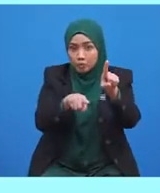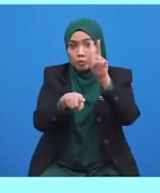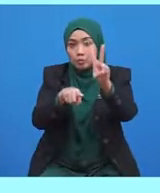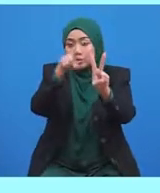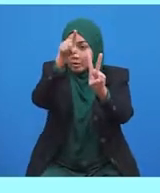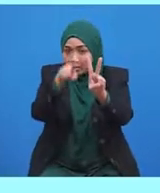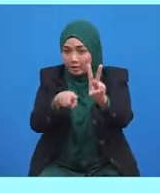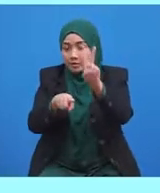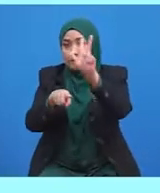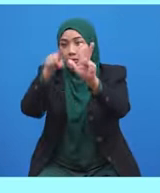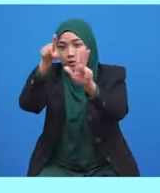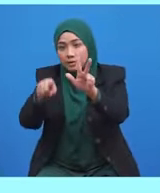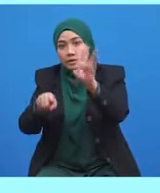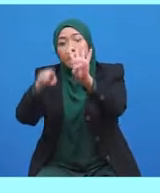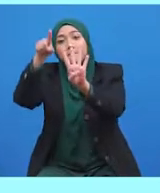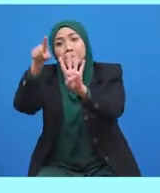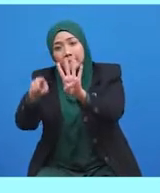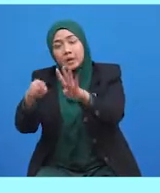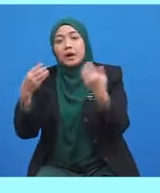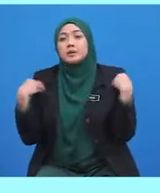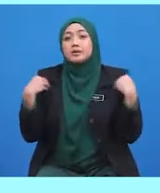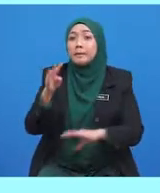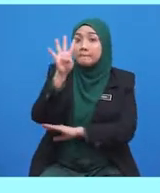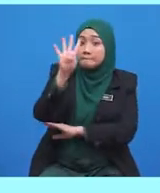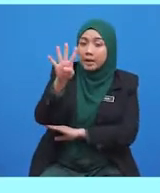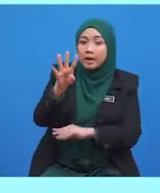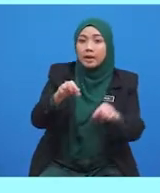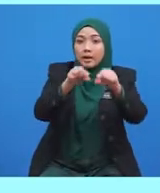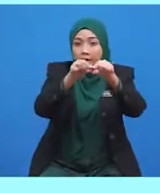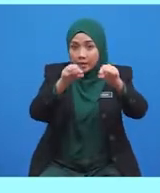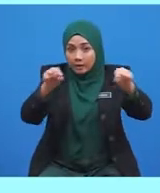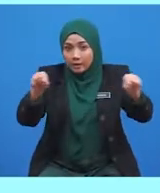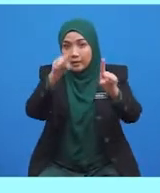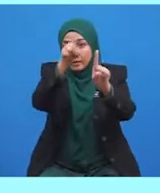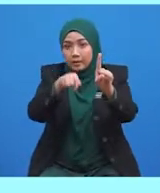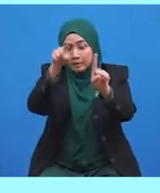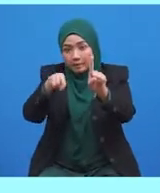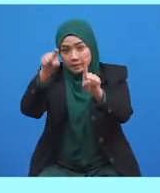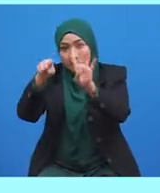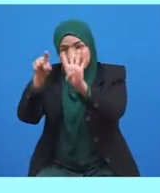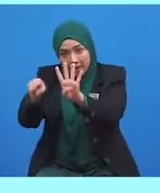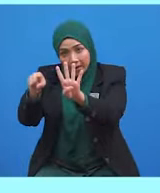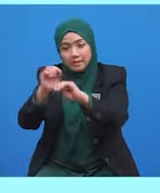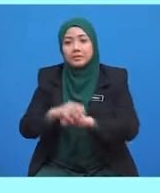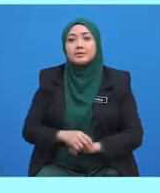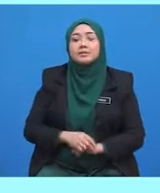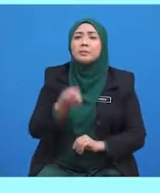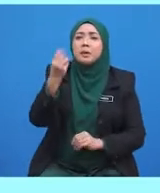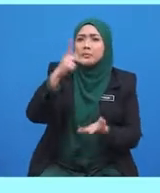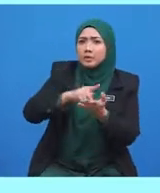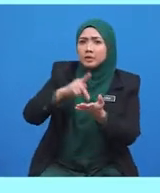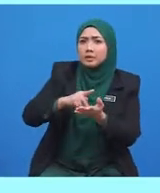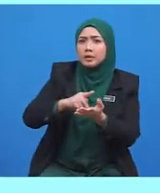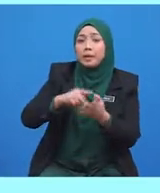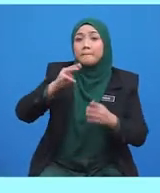garis. Ya, ada empat garis. Berapa bilangan kanak-kanak yang sedang bermain dam?